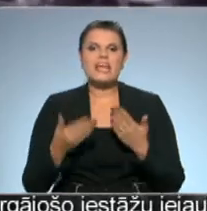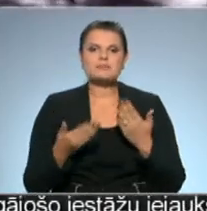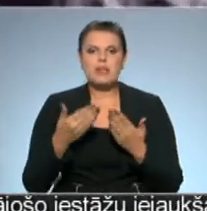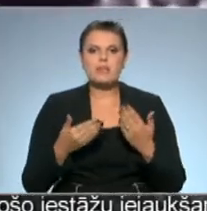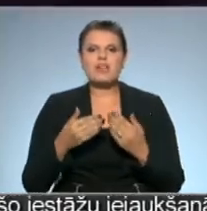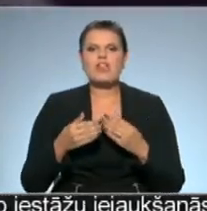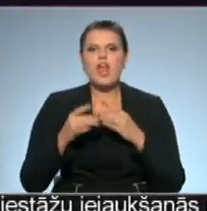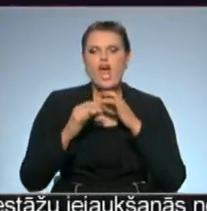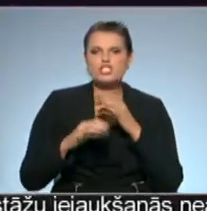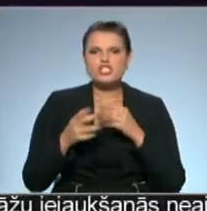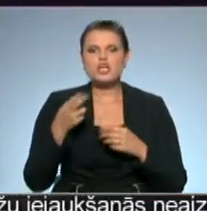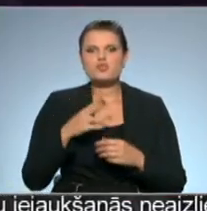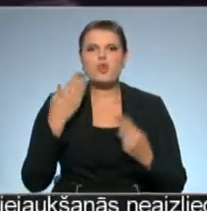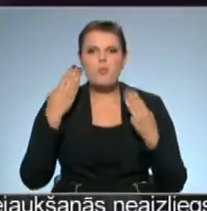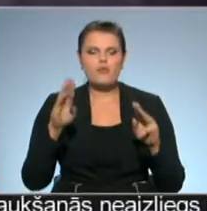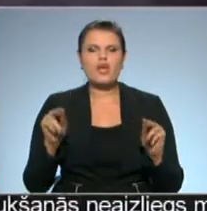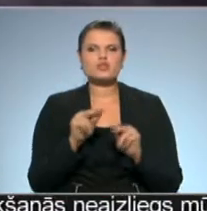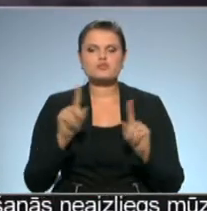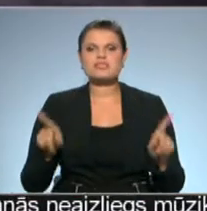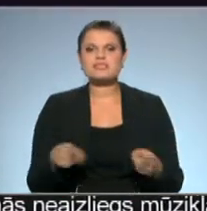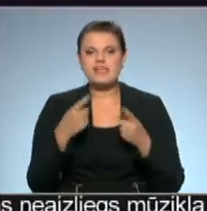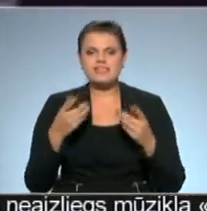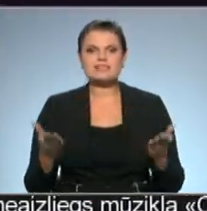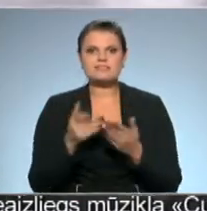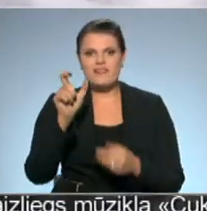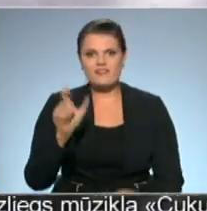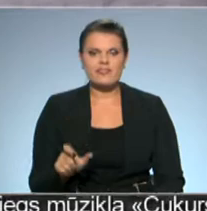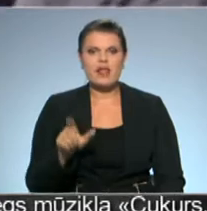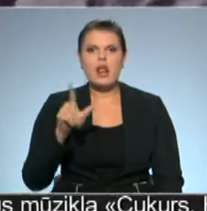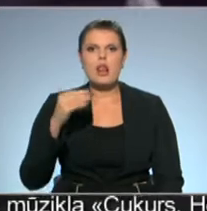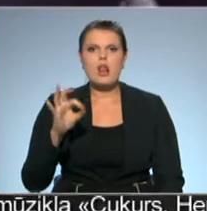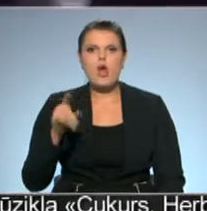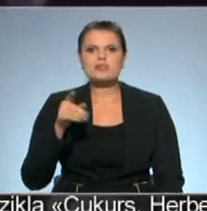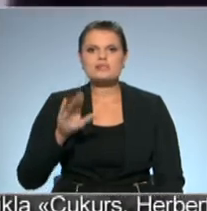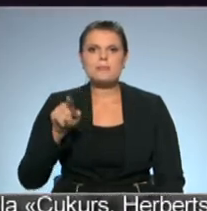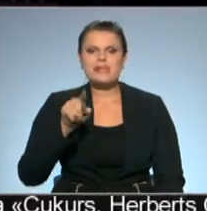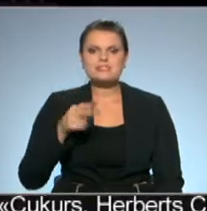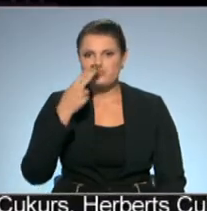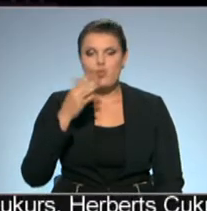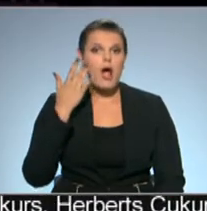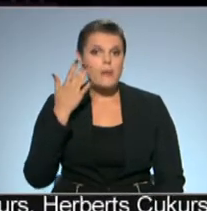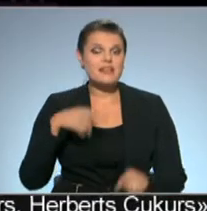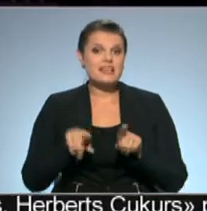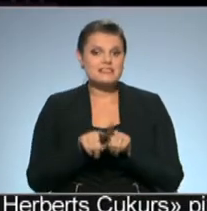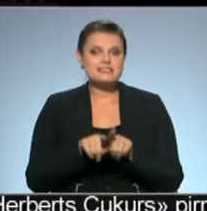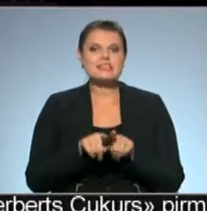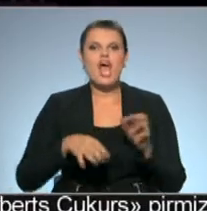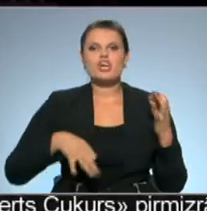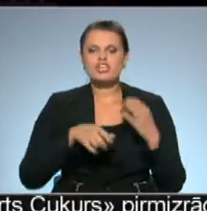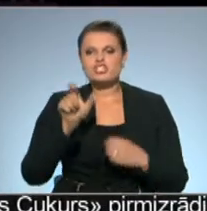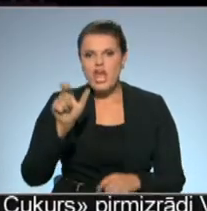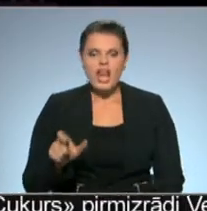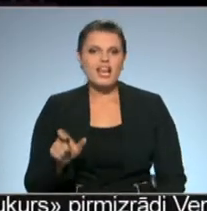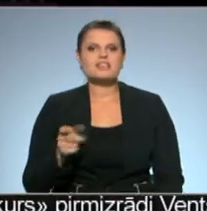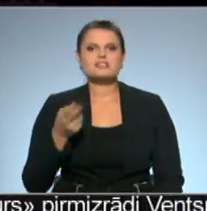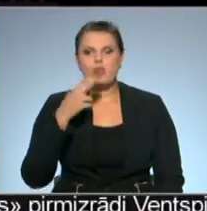un inovatīvās laikmetīgās kompozīcijas attīstības veicinātājs Vadada Leo Smits no Amerikas, arī improvizējošā čēliste Okjunga